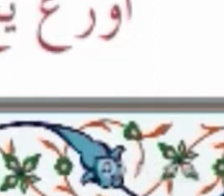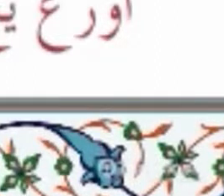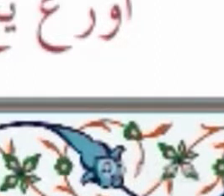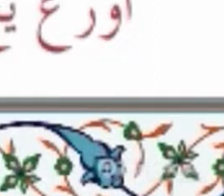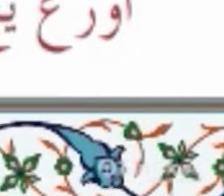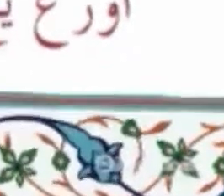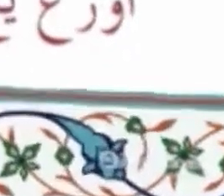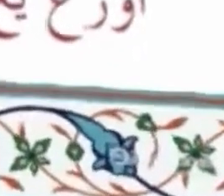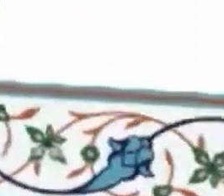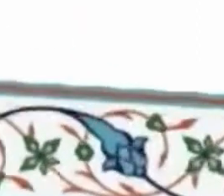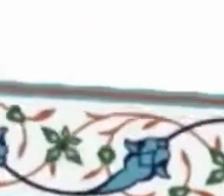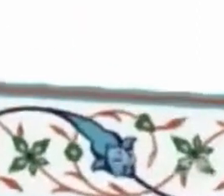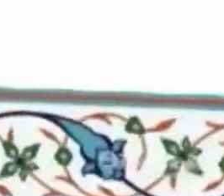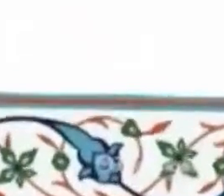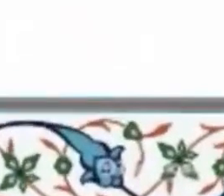mu'minin.